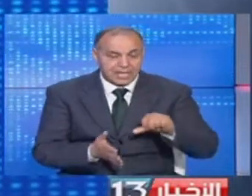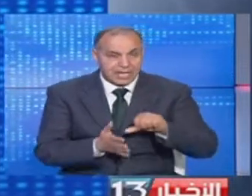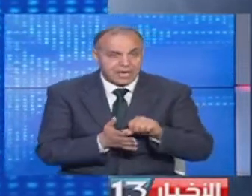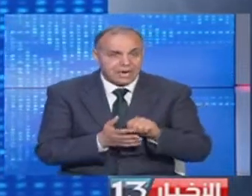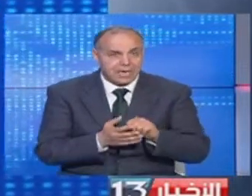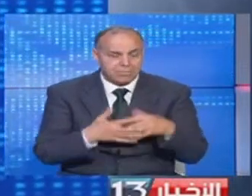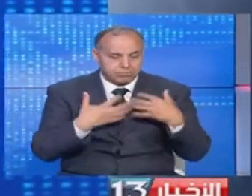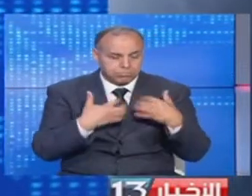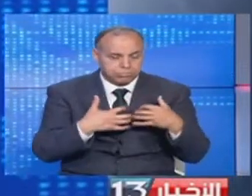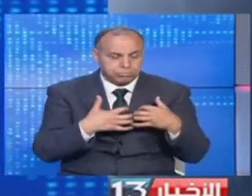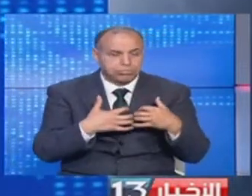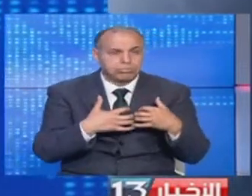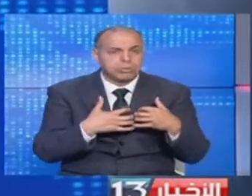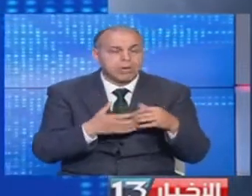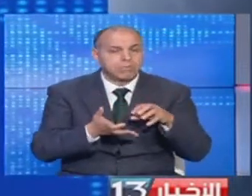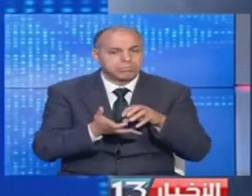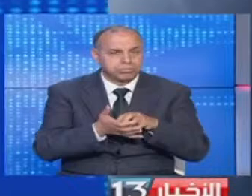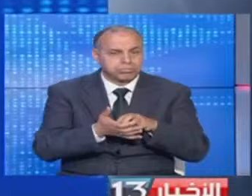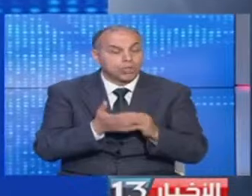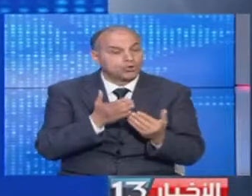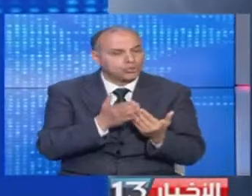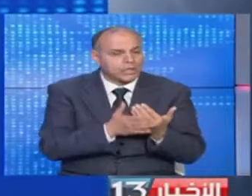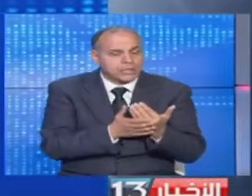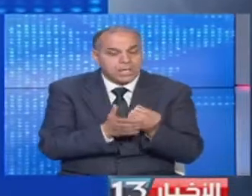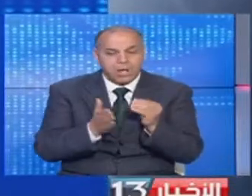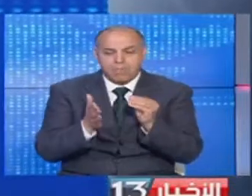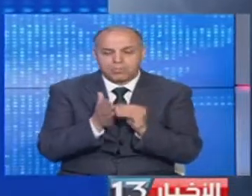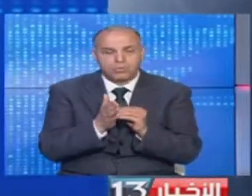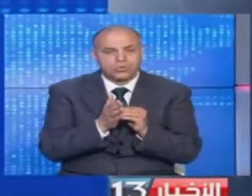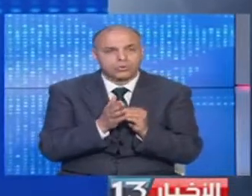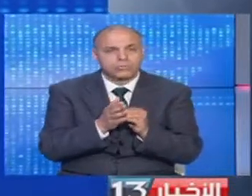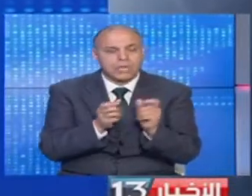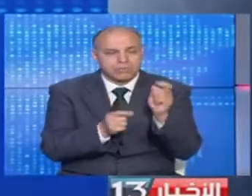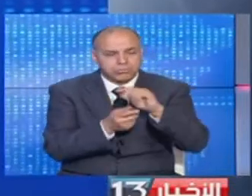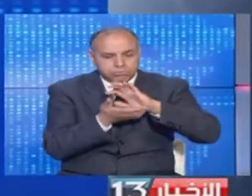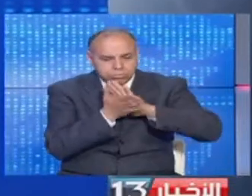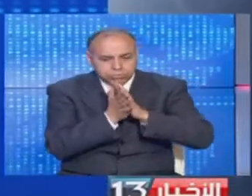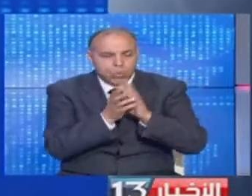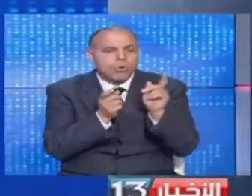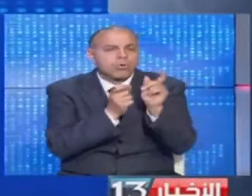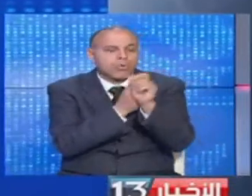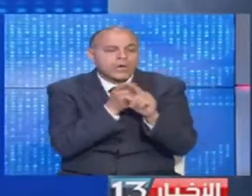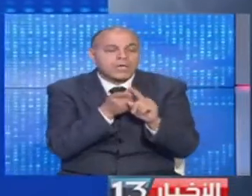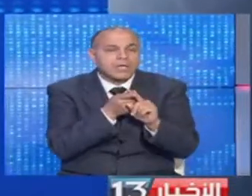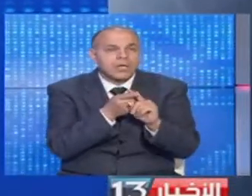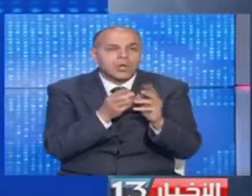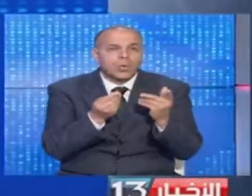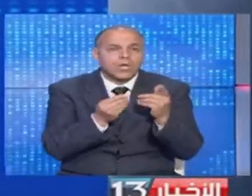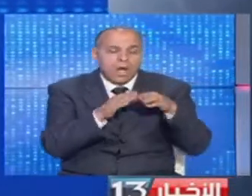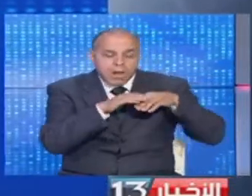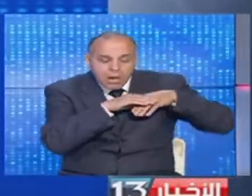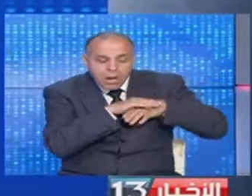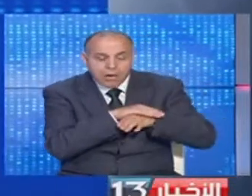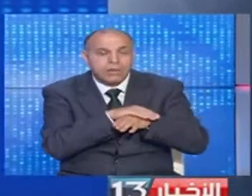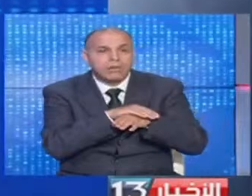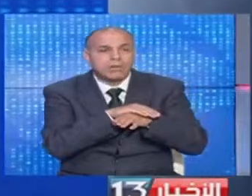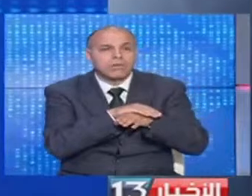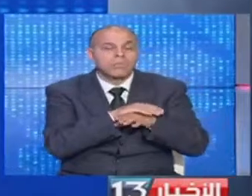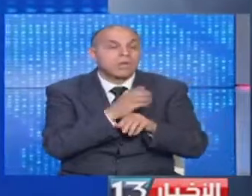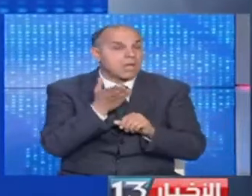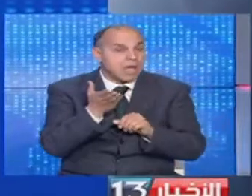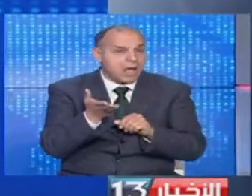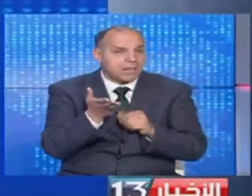بتركيب اجهزه الطرد المركزي المتطوره اضافيه في منشاه تخصيب اليورانيوم المقامه تحت الارض في